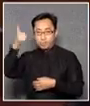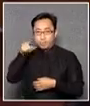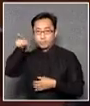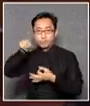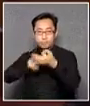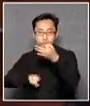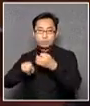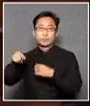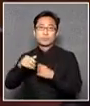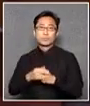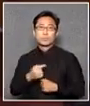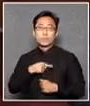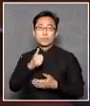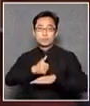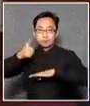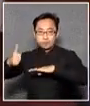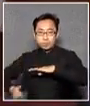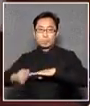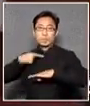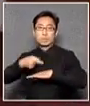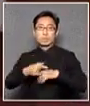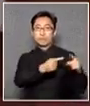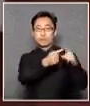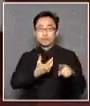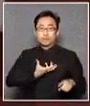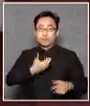雄必須下台以平民憤。